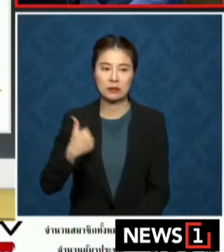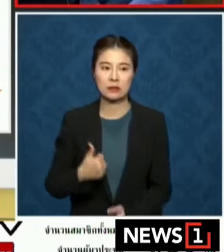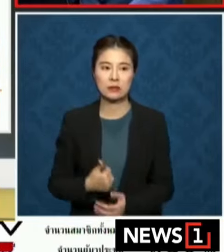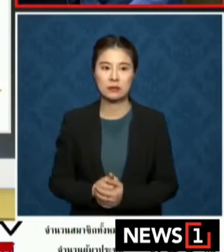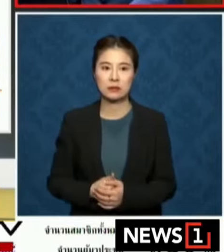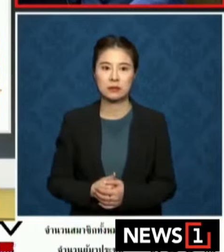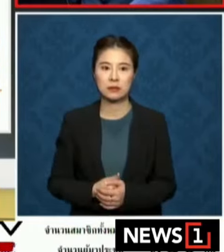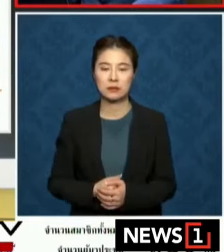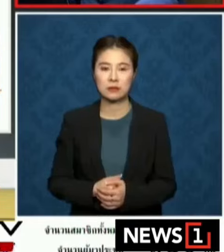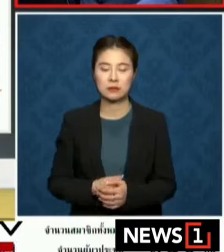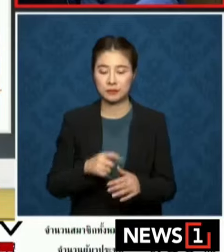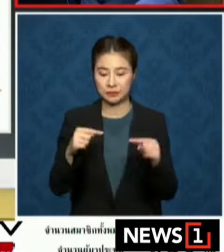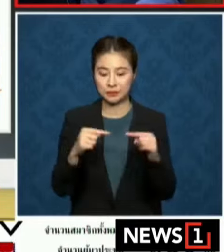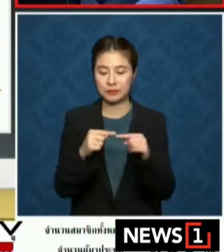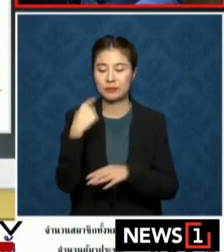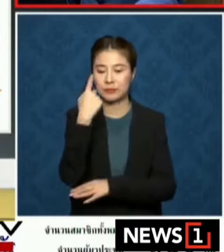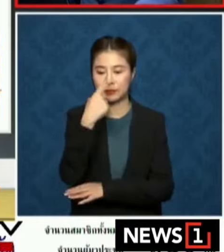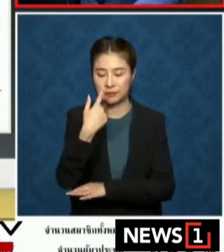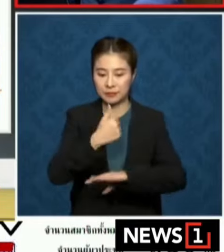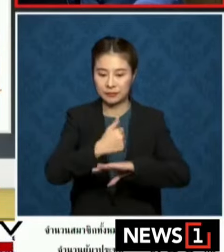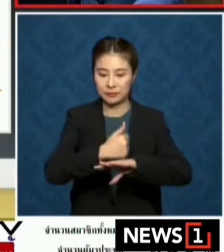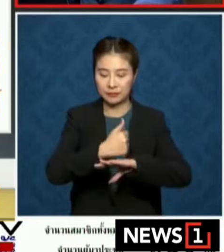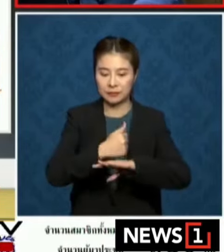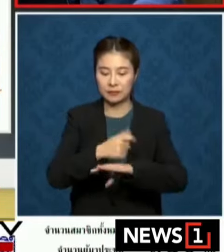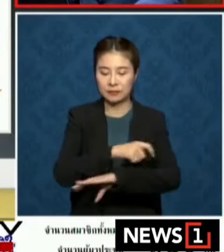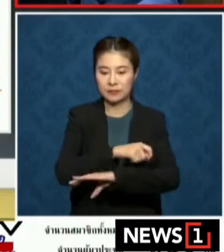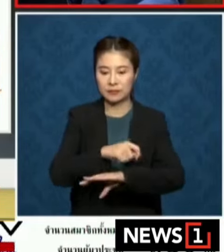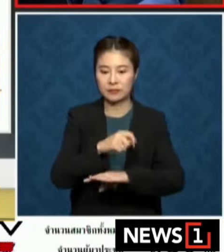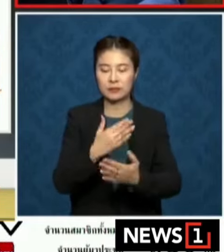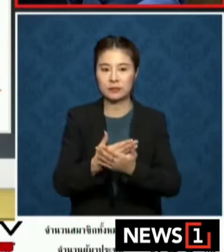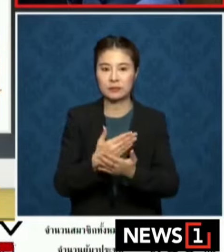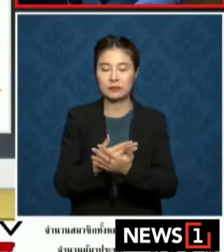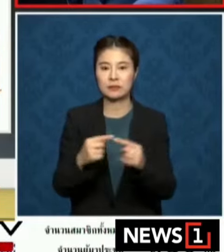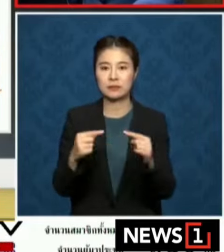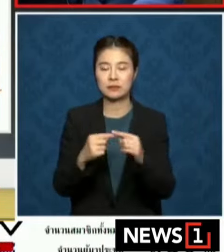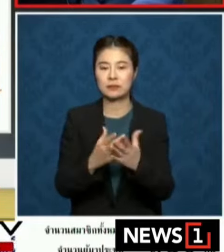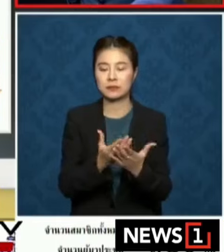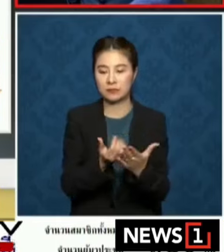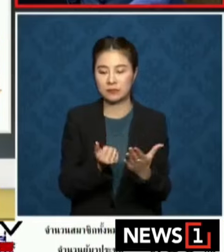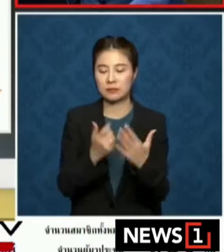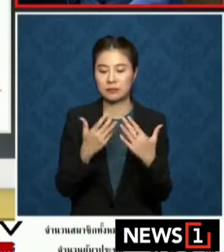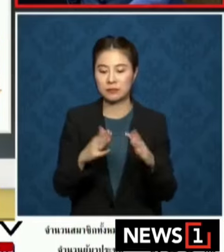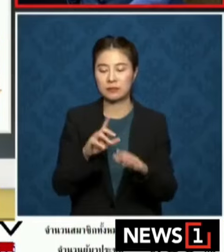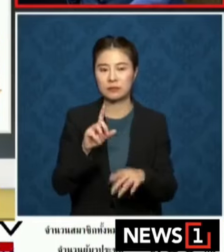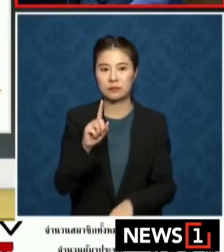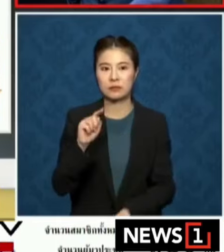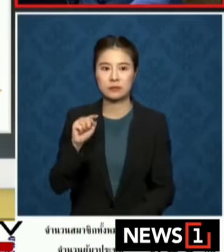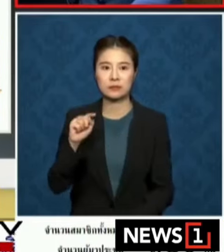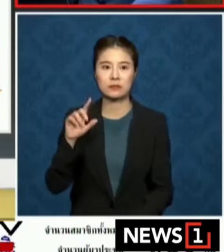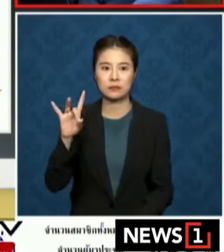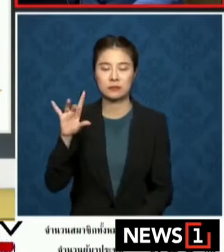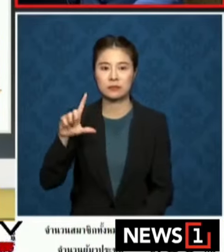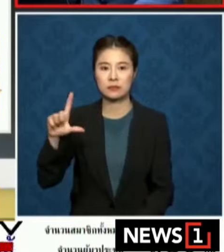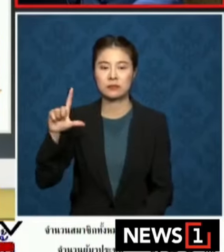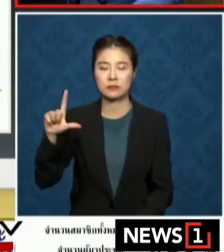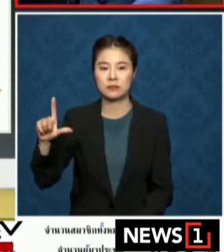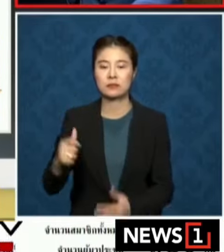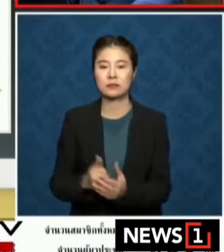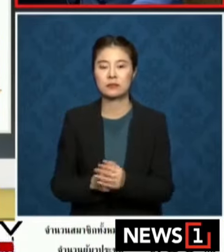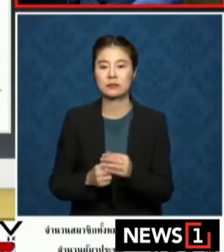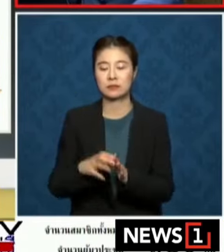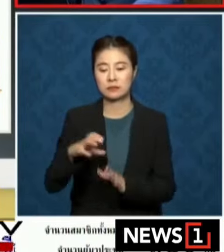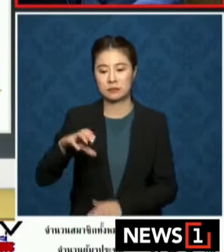อนุมัติให้ใช้ไปพลางก่อนเนี่ยได้เพียง 76.5ล้านนะครับเอ่อดังนั้นเนี่ยตนจึงคิดว่า